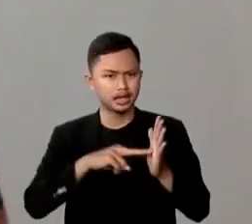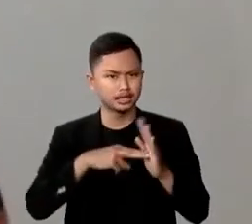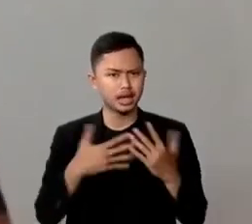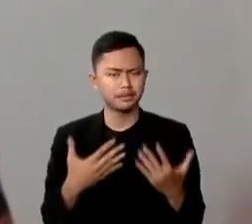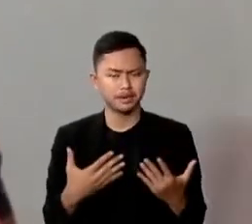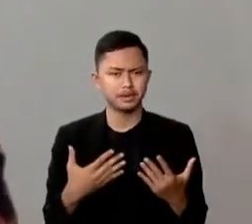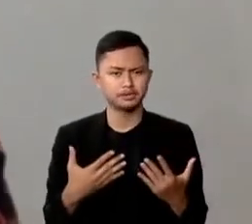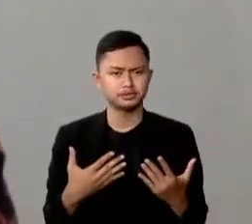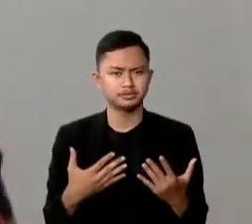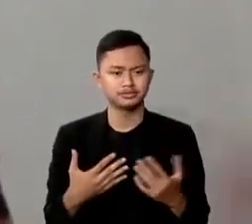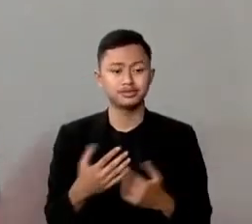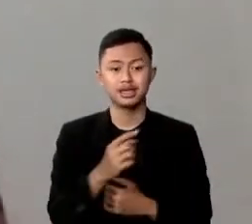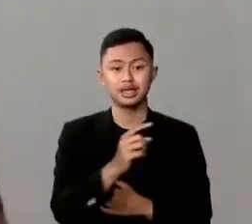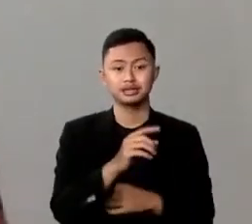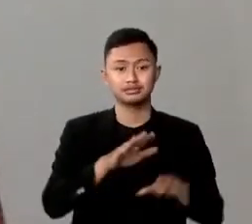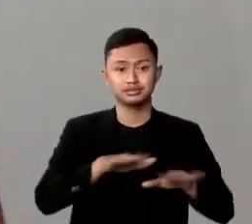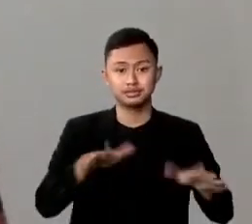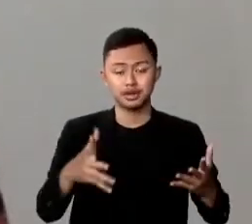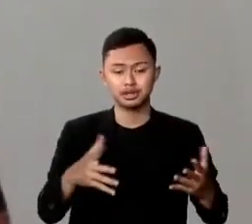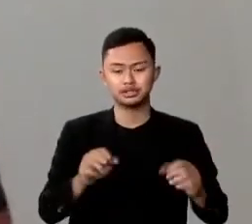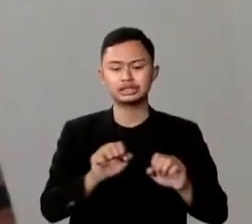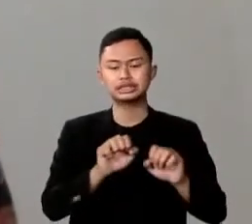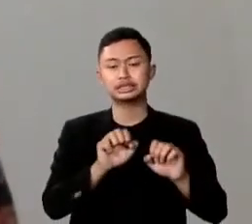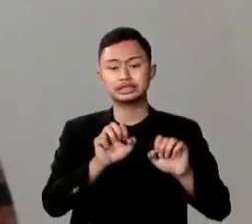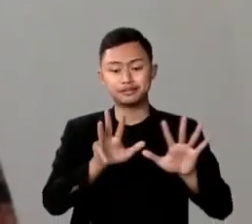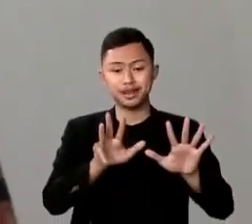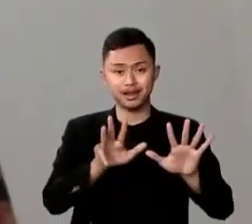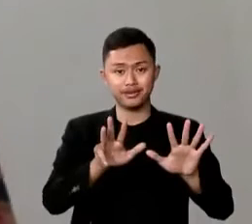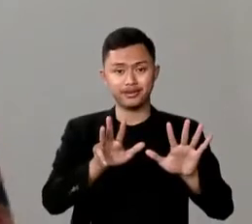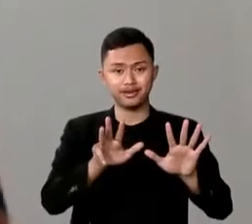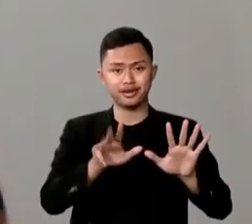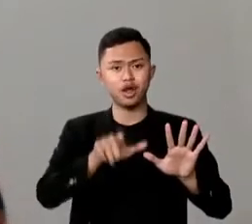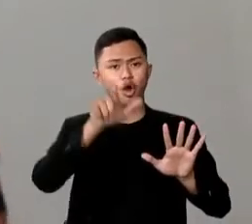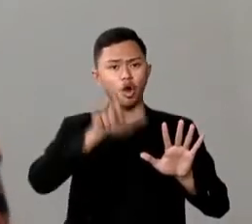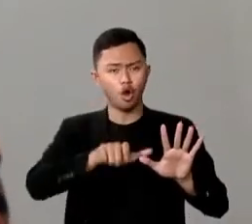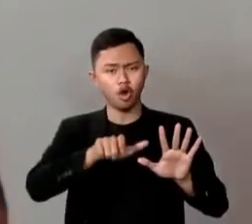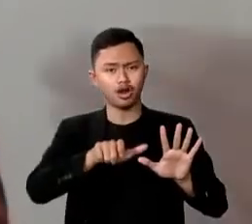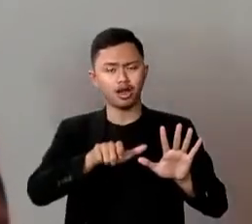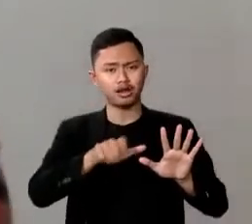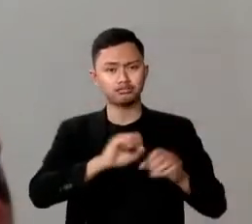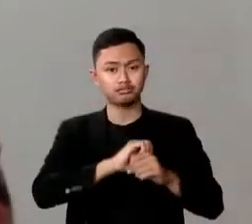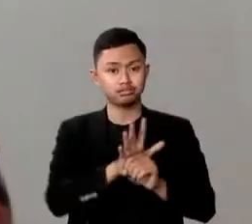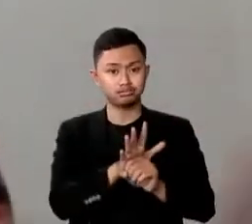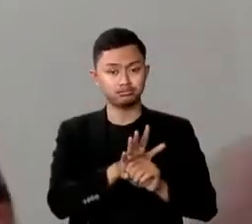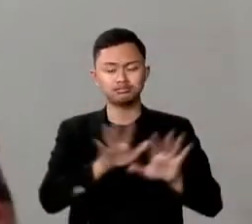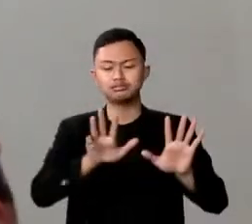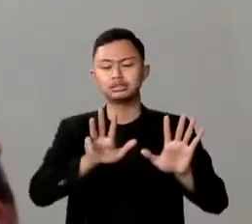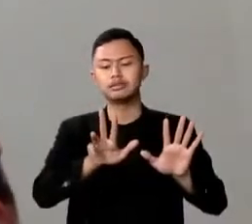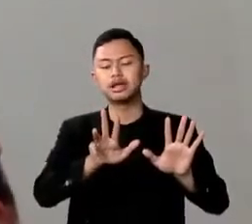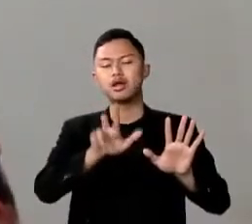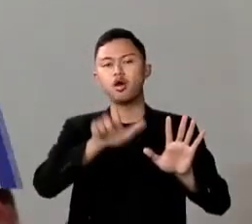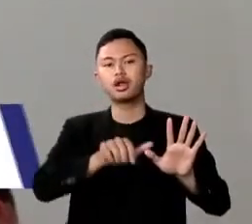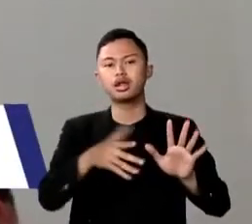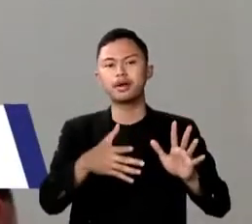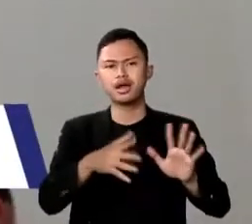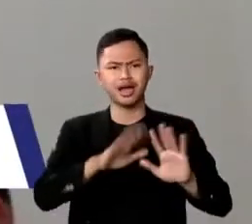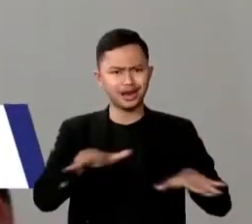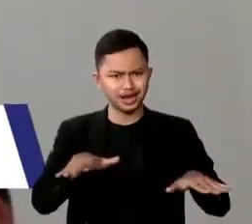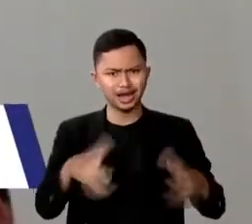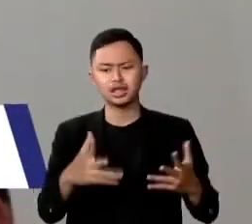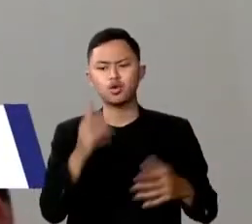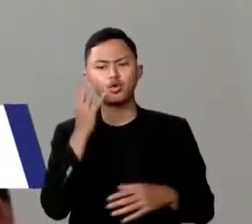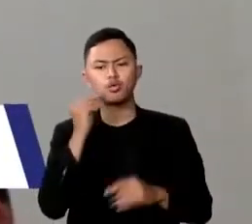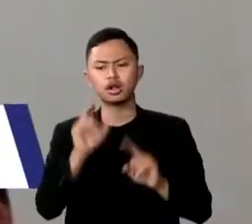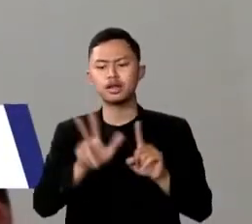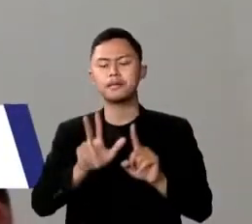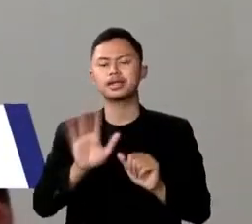apa dari satu dari 9/10 orang yang terinfeksi itu adalah anak atau di bawah